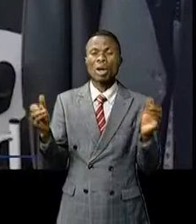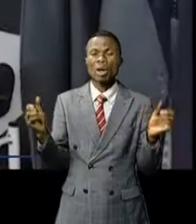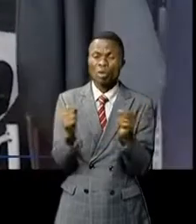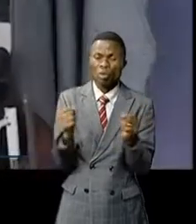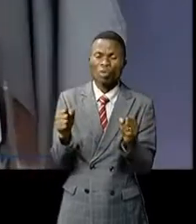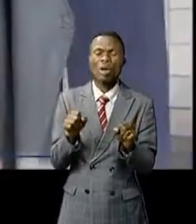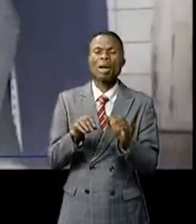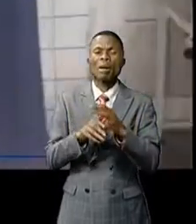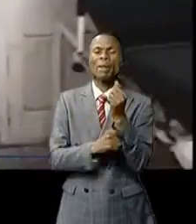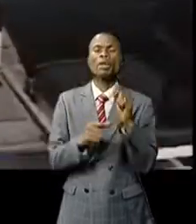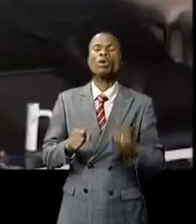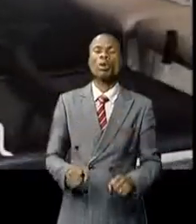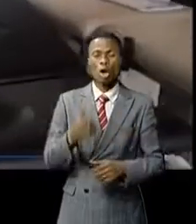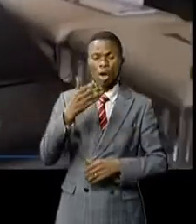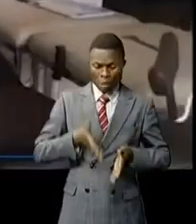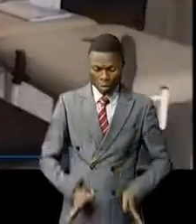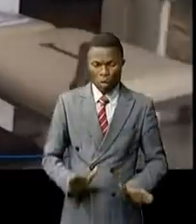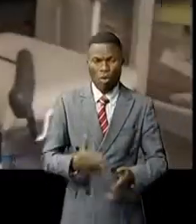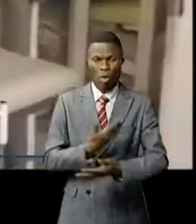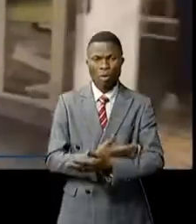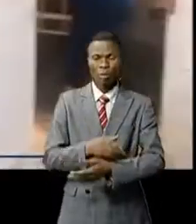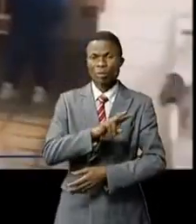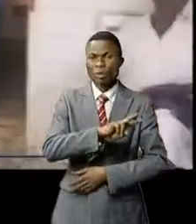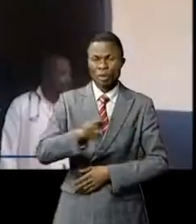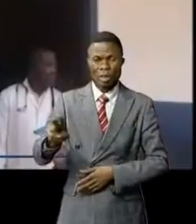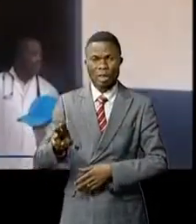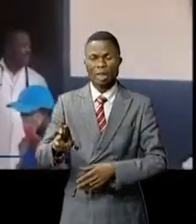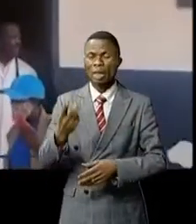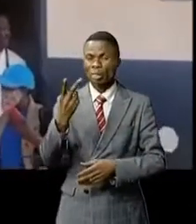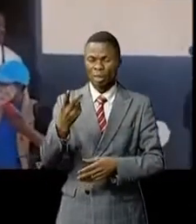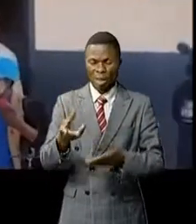d'une maternité qui ne dispose que de 2 lits d'accouchement